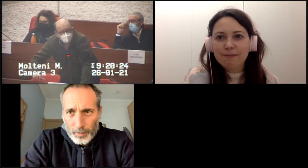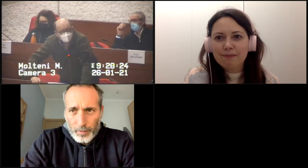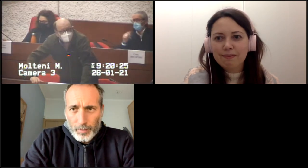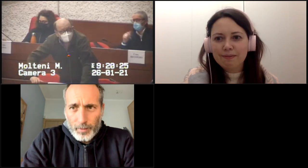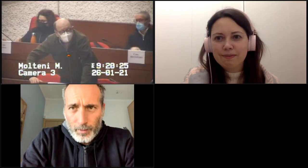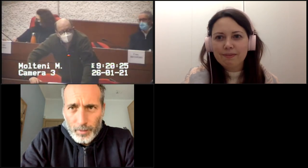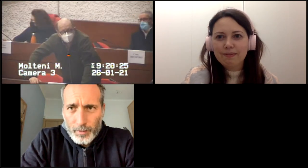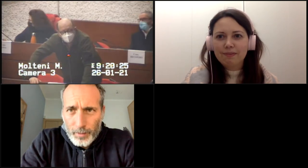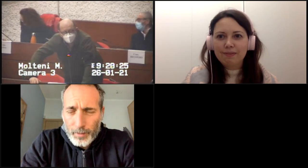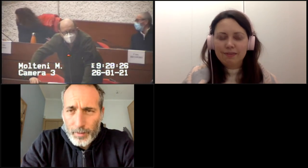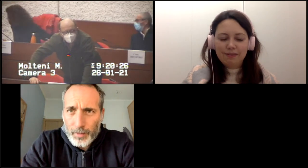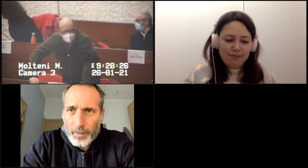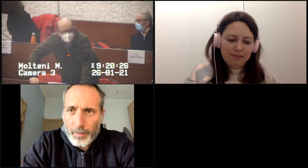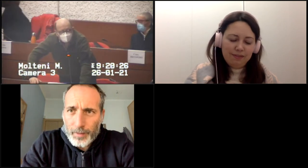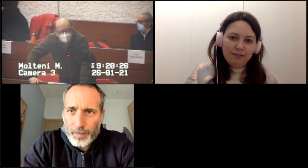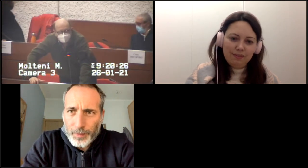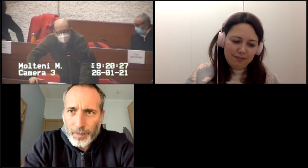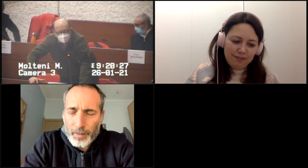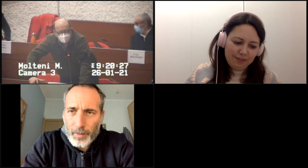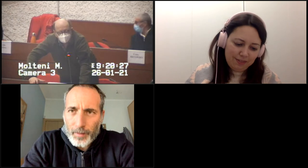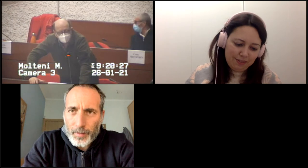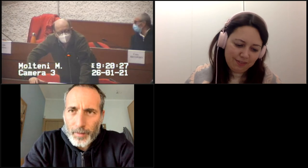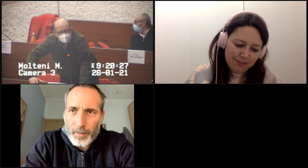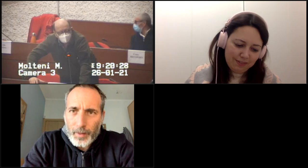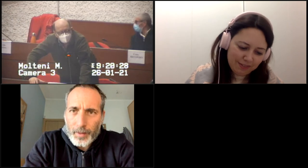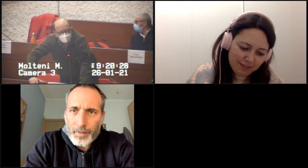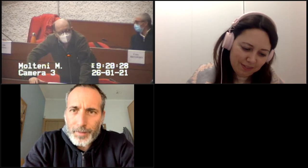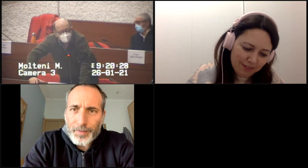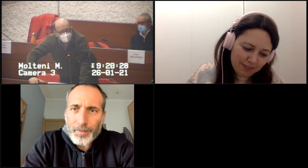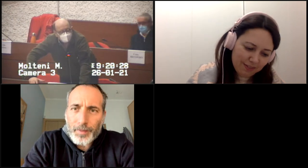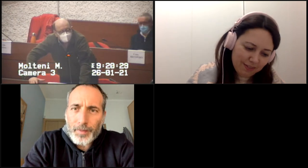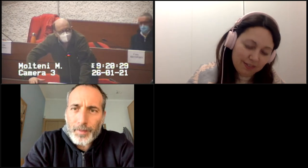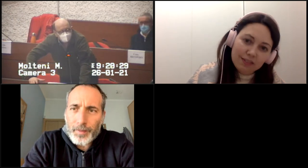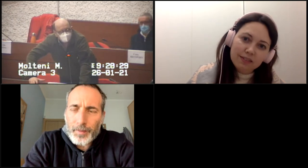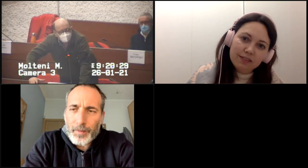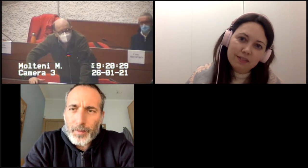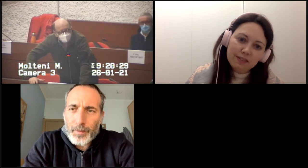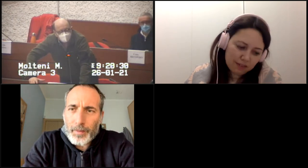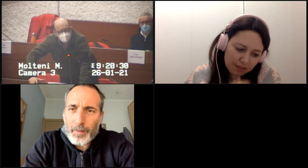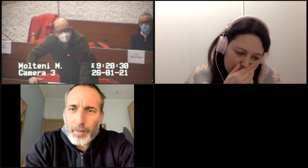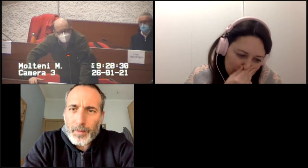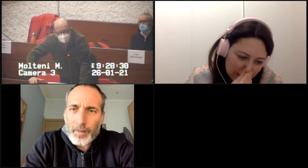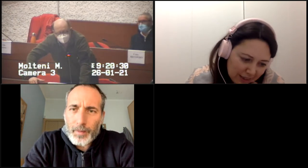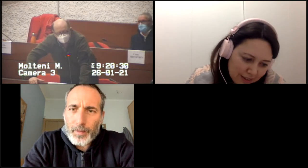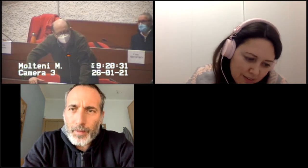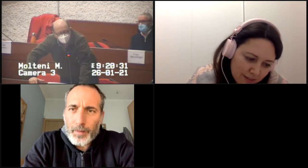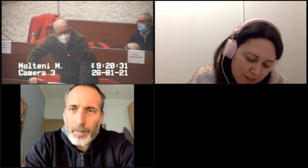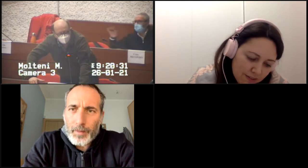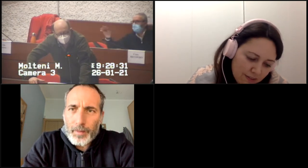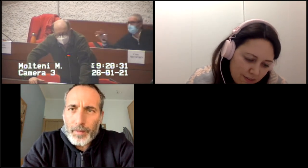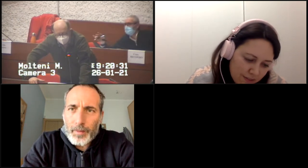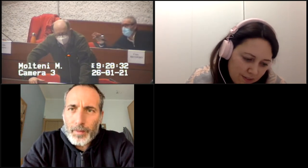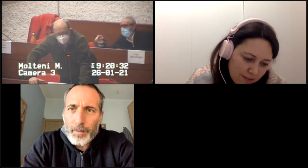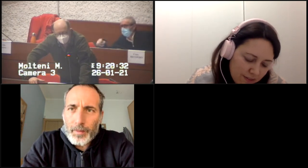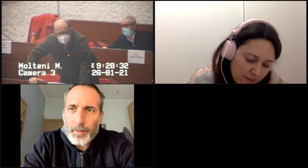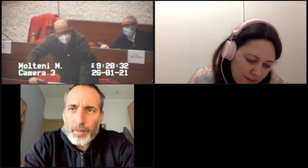Presidente. Abbiamo potuto apprezzare in svariate occasioni, anche